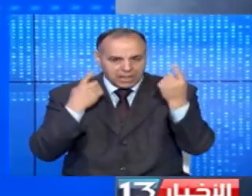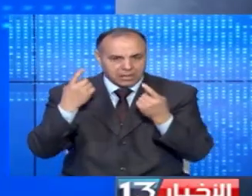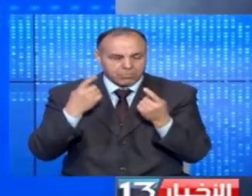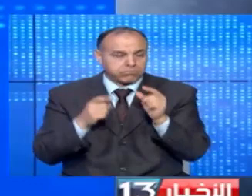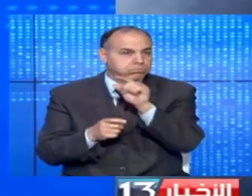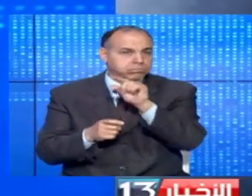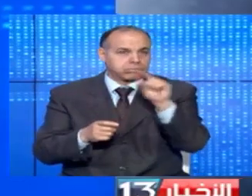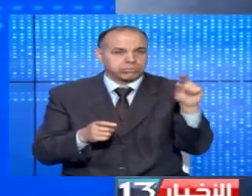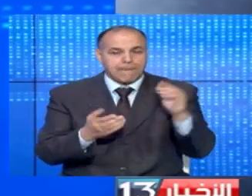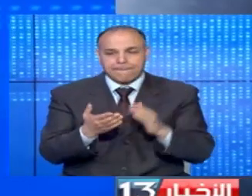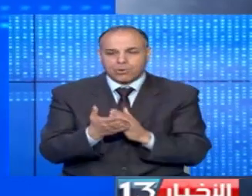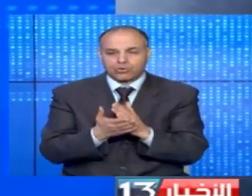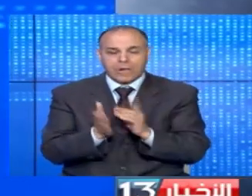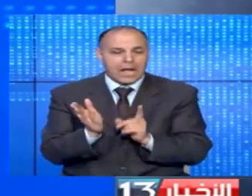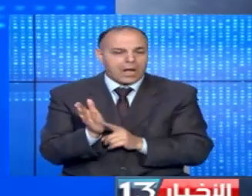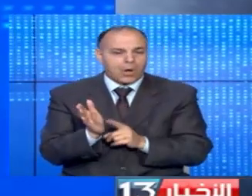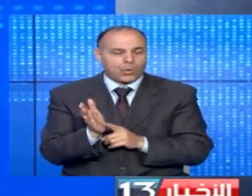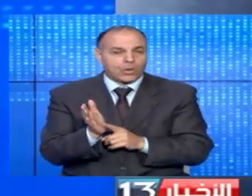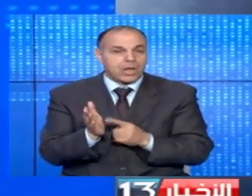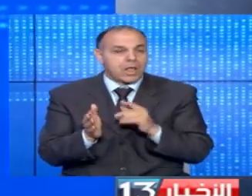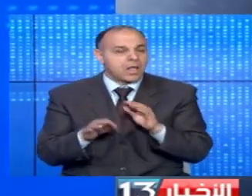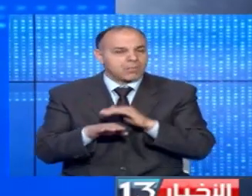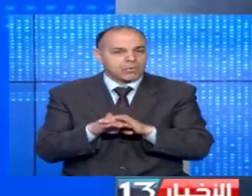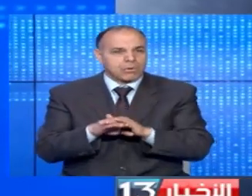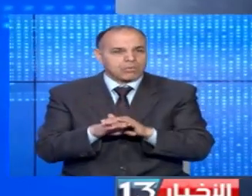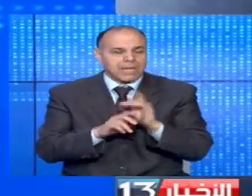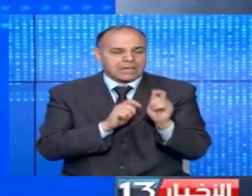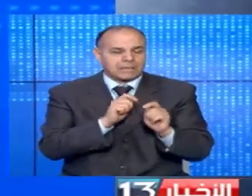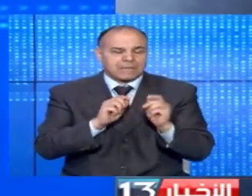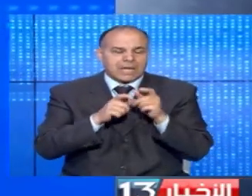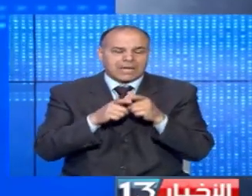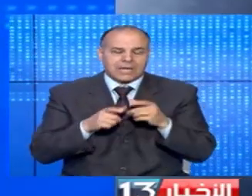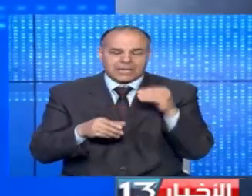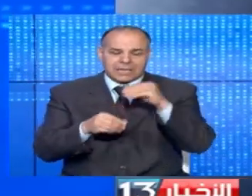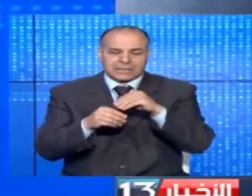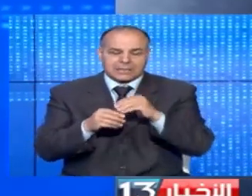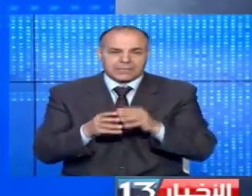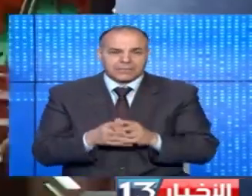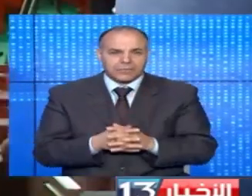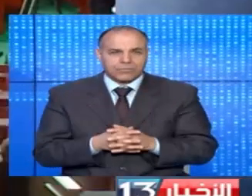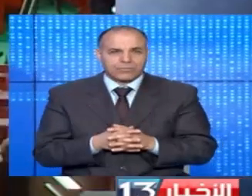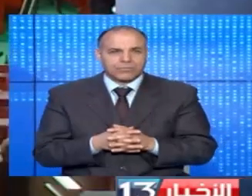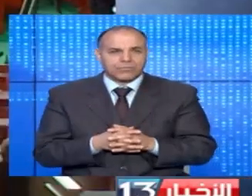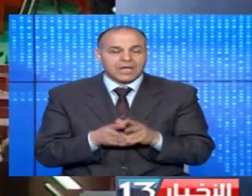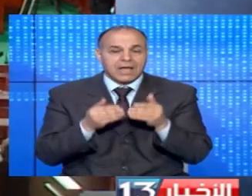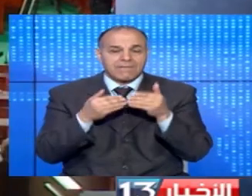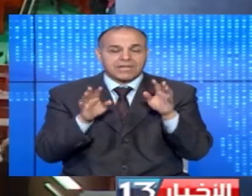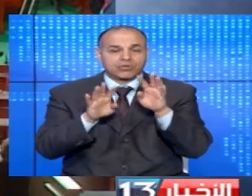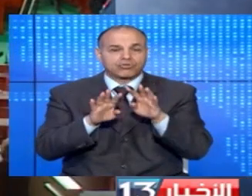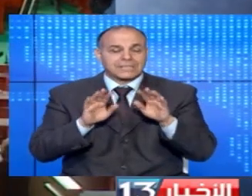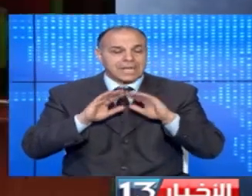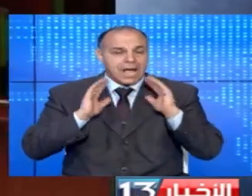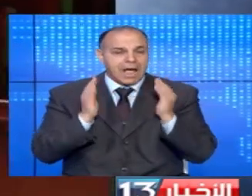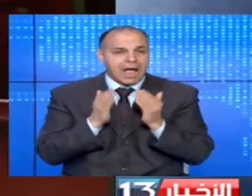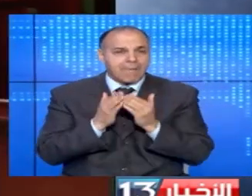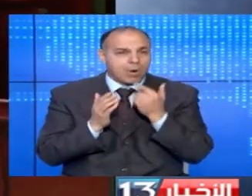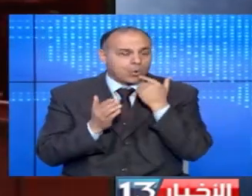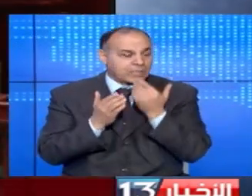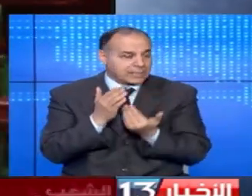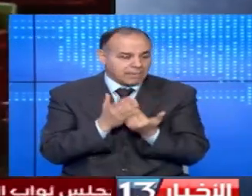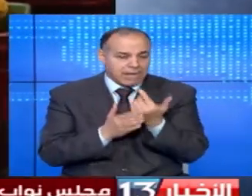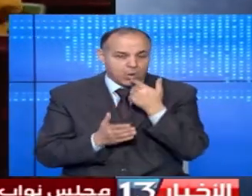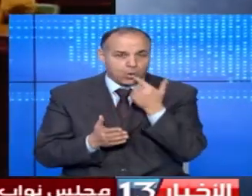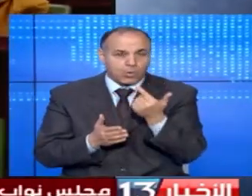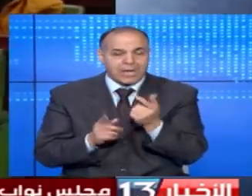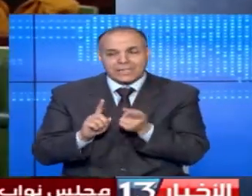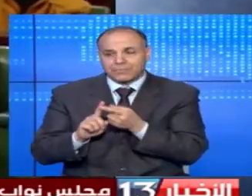من مشاريع القوانين ذات الصبغه الاقتصاديه في افتتاح الجلسه العامه المنعقده صباح اليوم